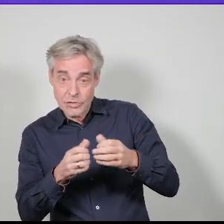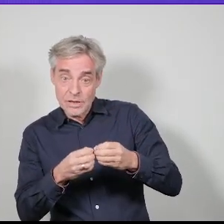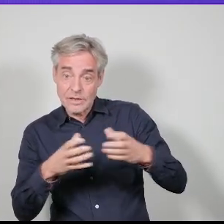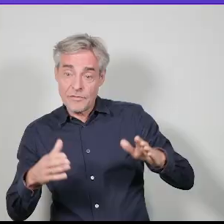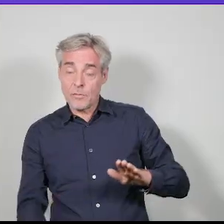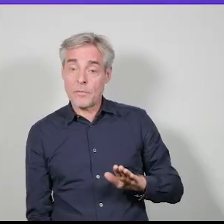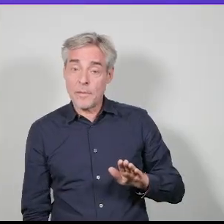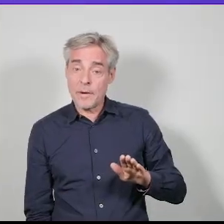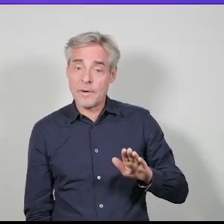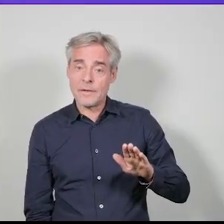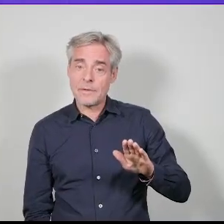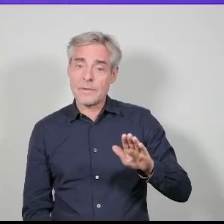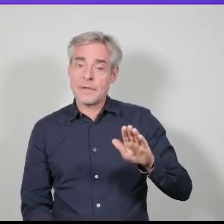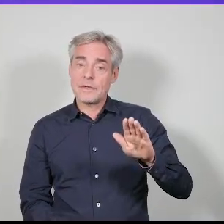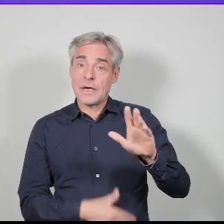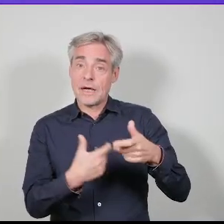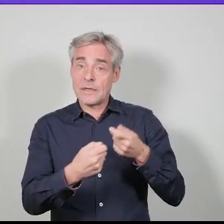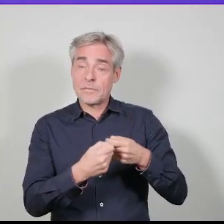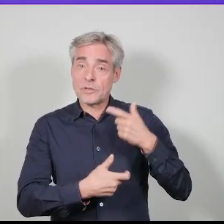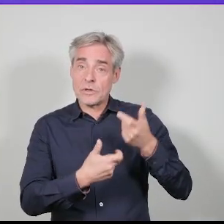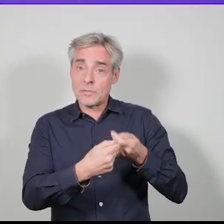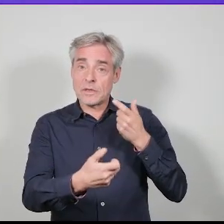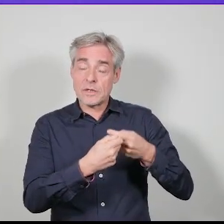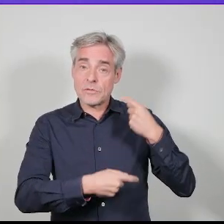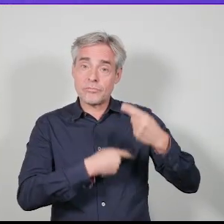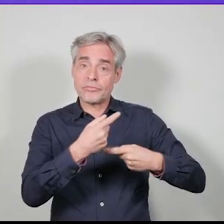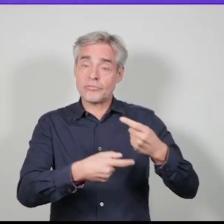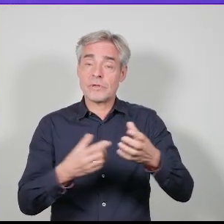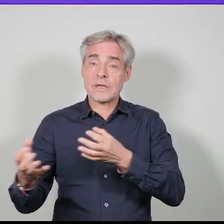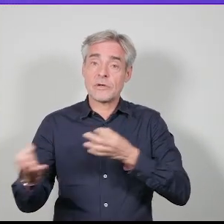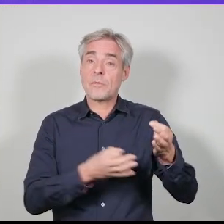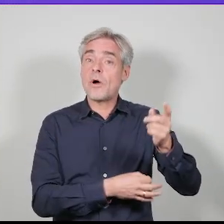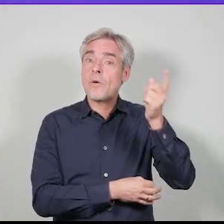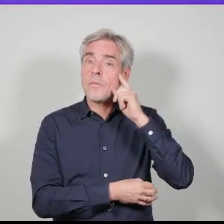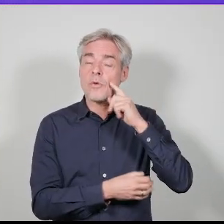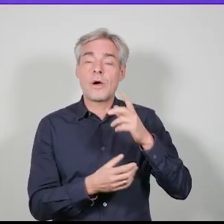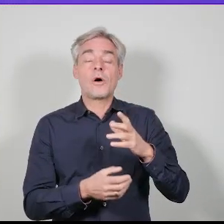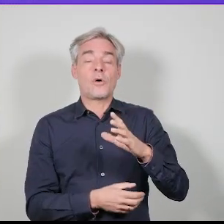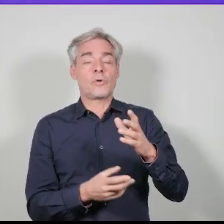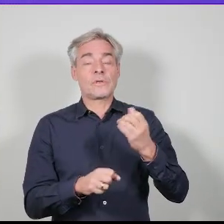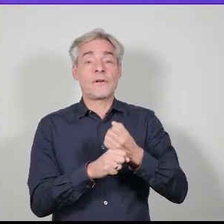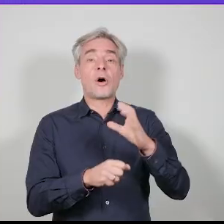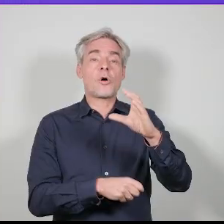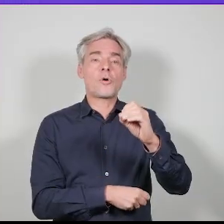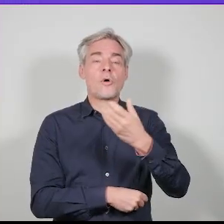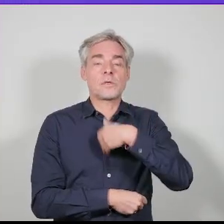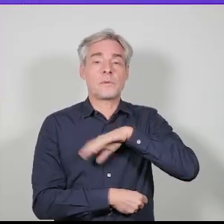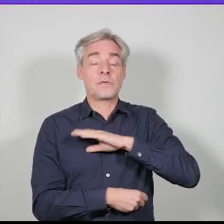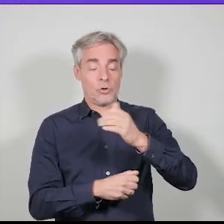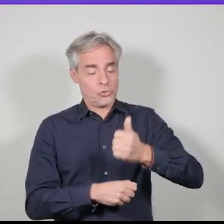cette adaptation constante, c'est parce qu'on fonctionne en co-responsabilité, en